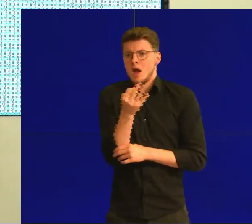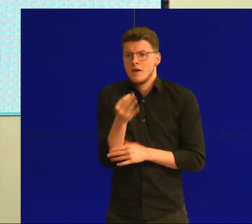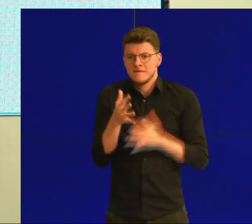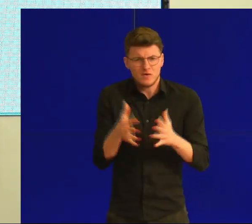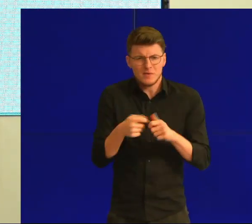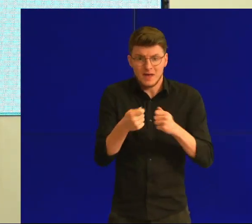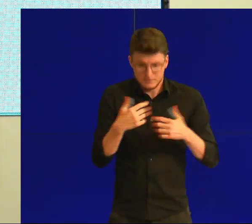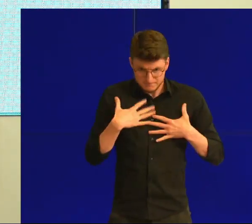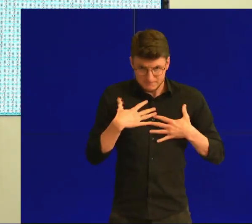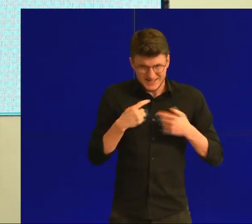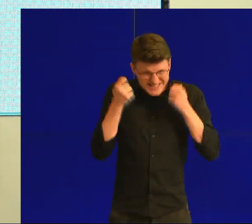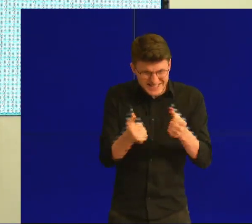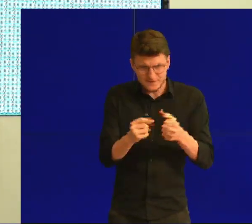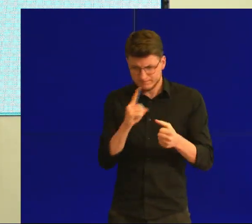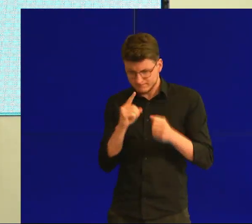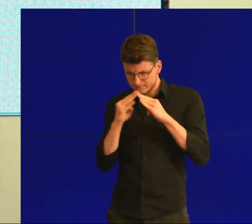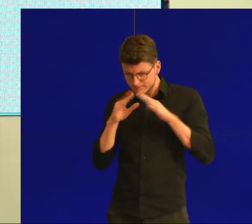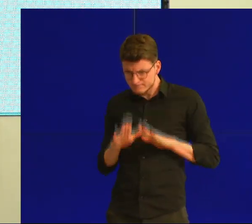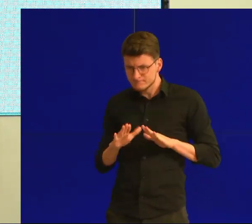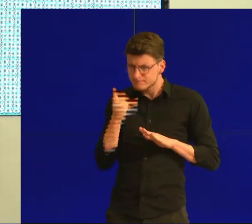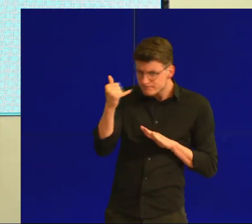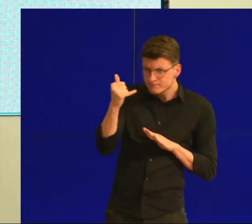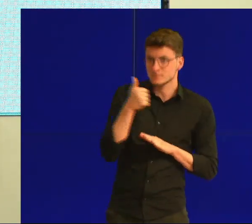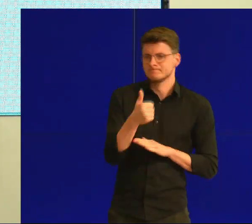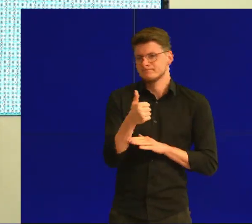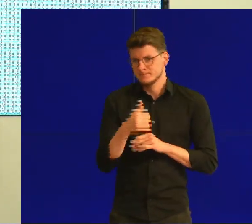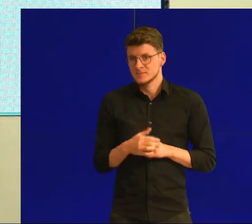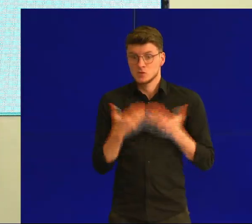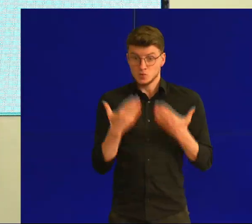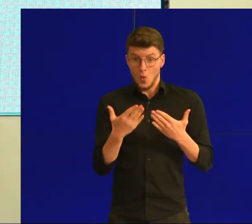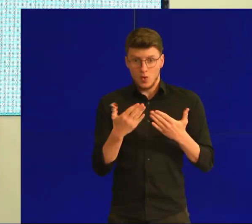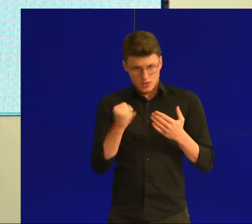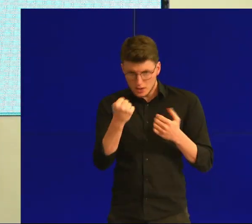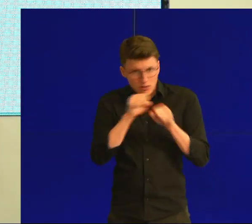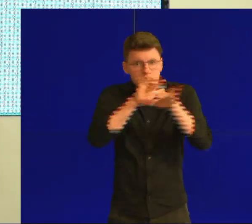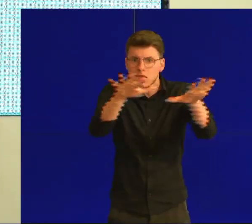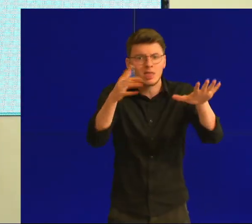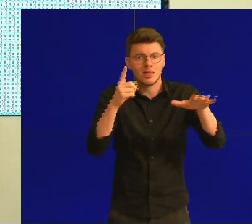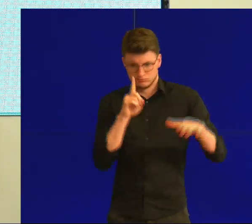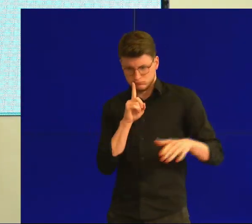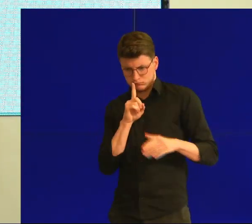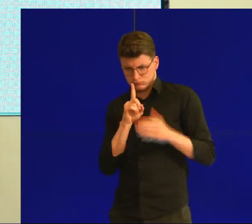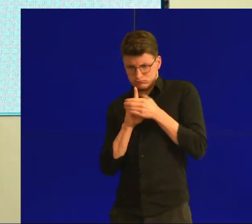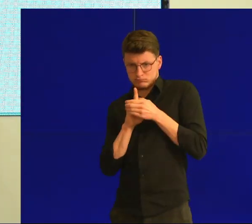infonautes plus de verdure black book est